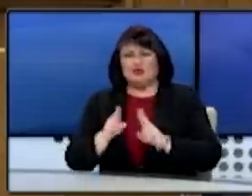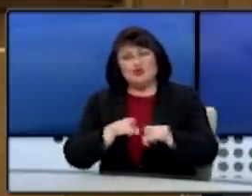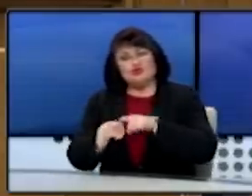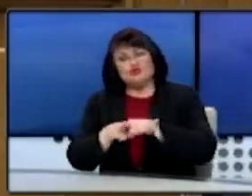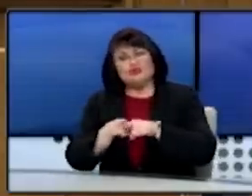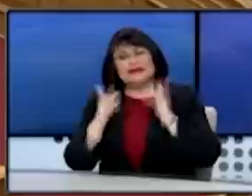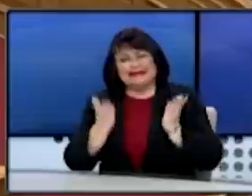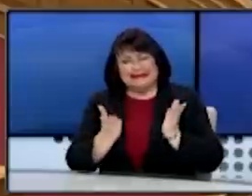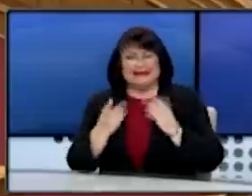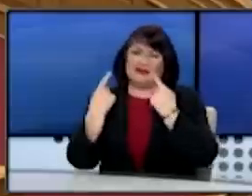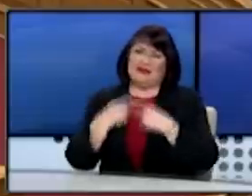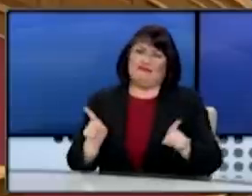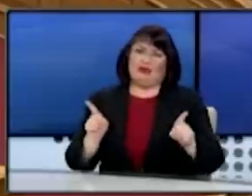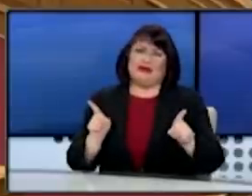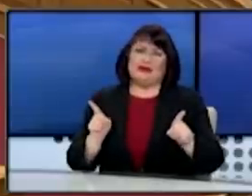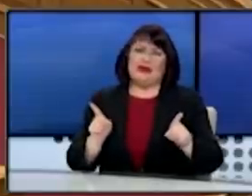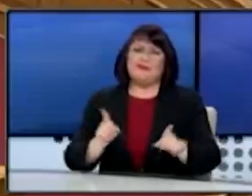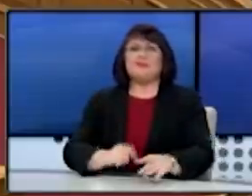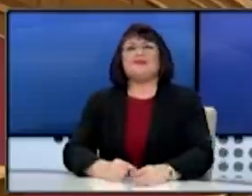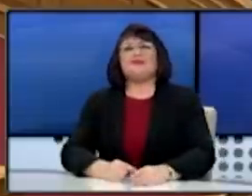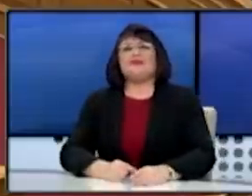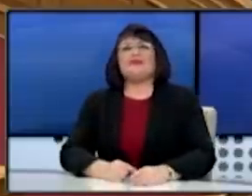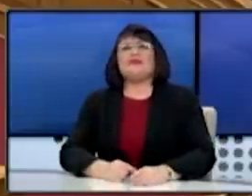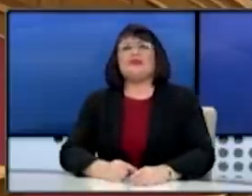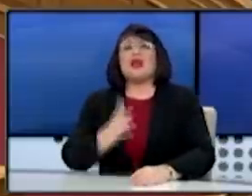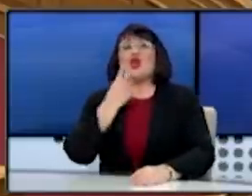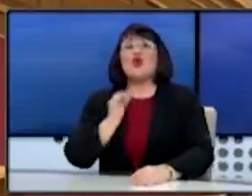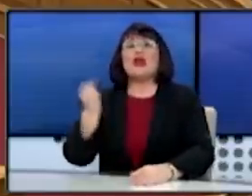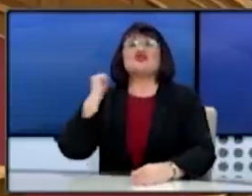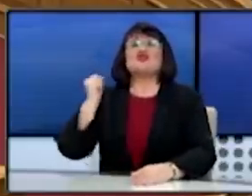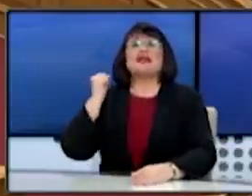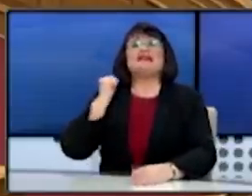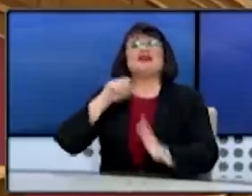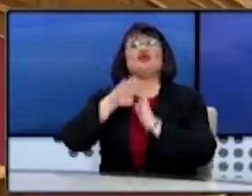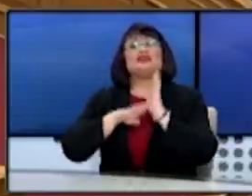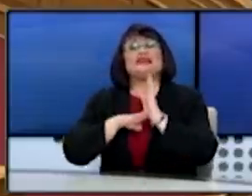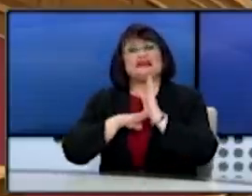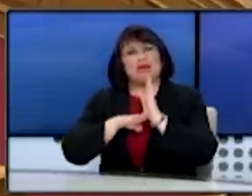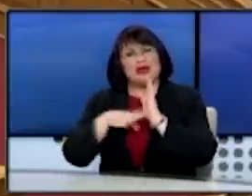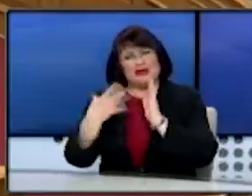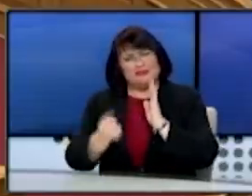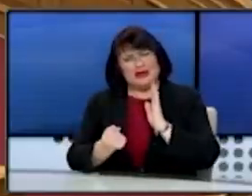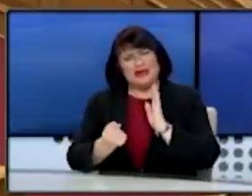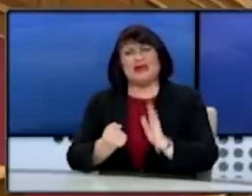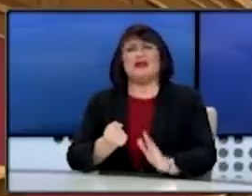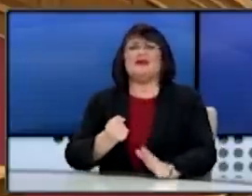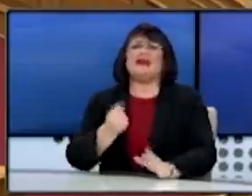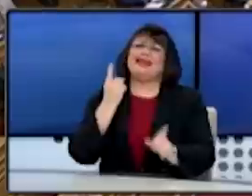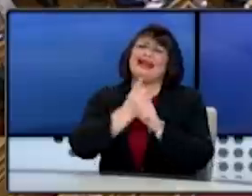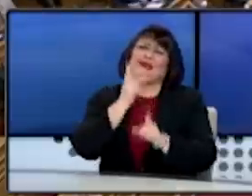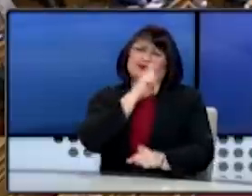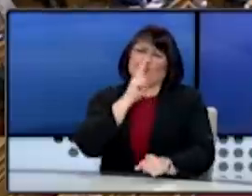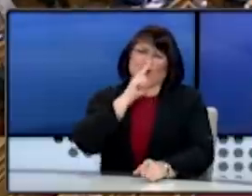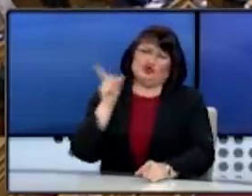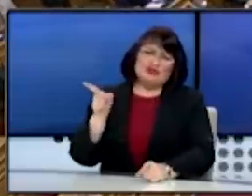συσχετισμός δυνάμεων ήταν διαφορετικός λόγω της ύπαρξης του διεθνούς σοσιαλιστικού συστήματος, ειδικά της Σοβιετικής Ένωσης,